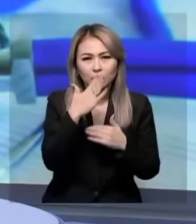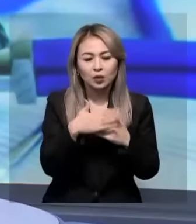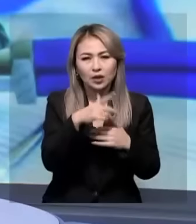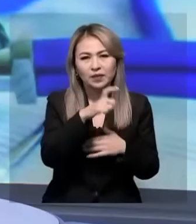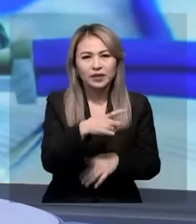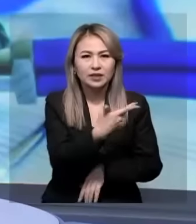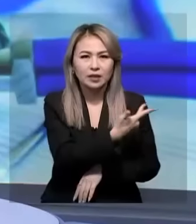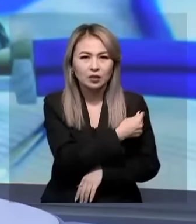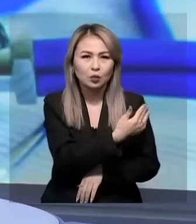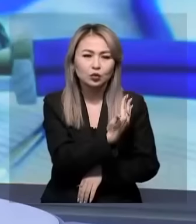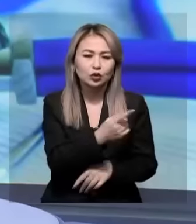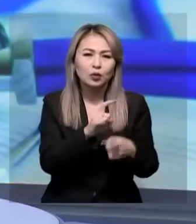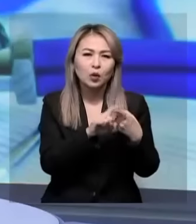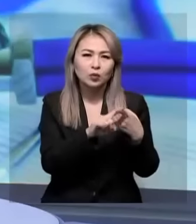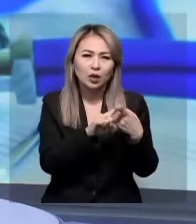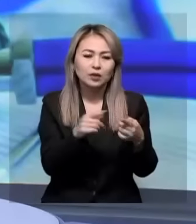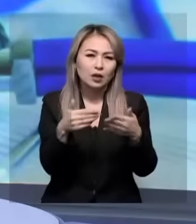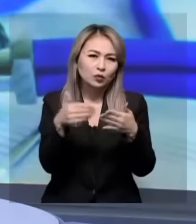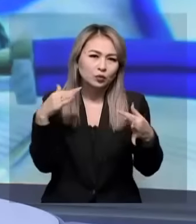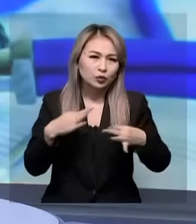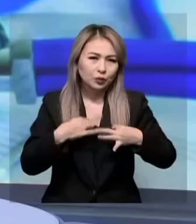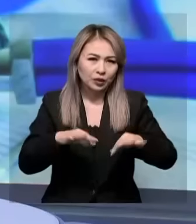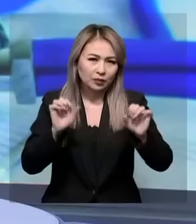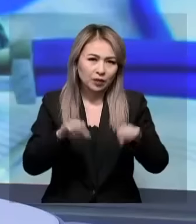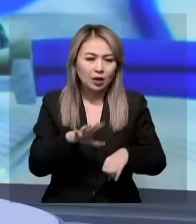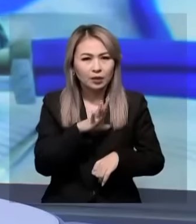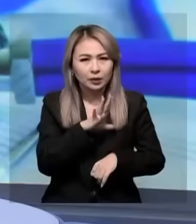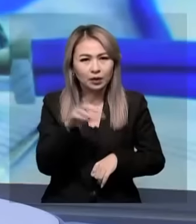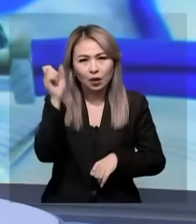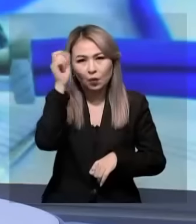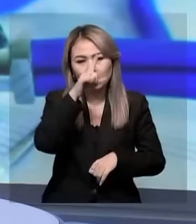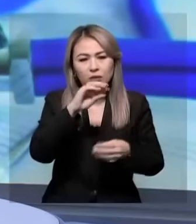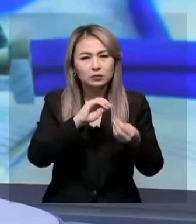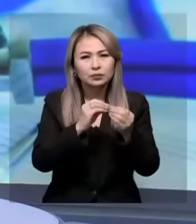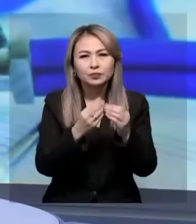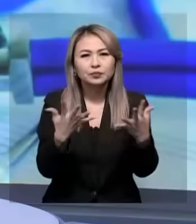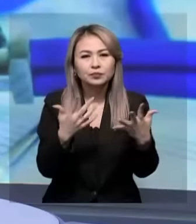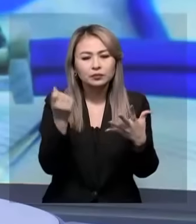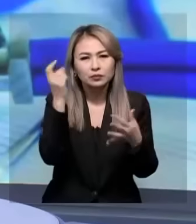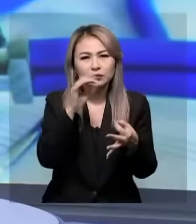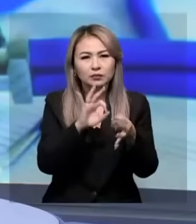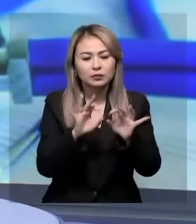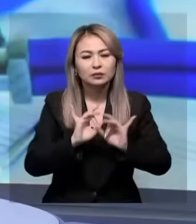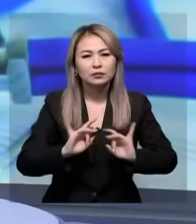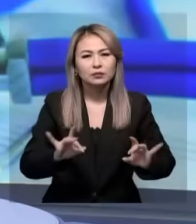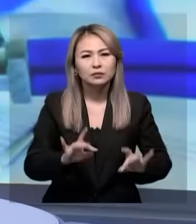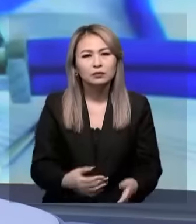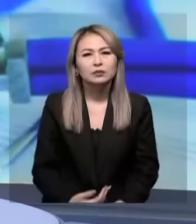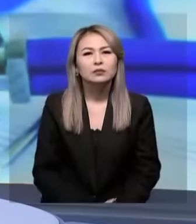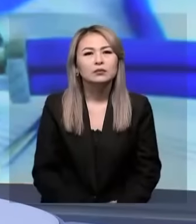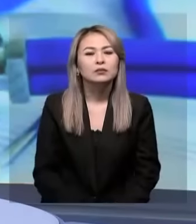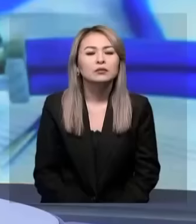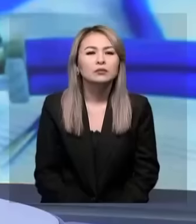1 300 000-ға жуық адам вакцина алған. Бұл жұқпалы аурудың алдын алуға мүмкіндік берді ме? Аймақтардағы ахуал қандай? Жауапты мамандардан әріптесім